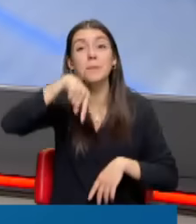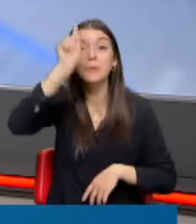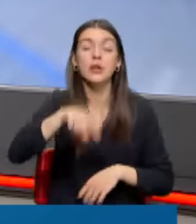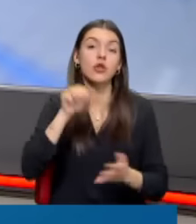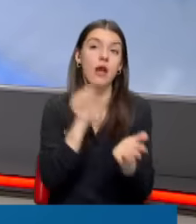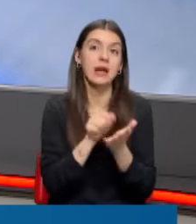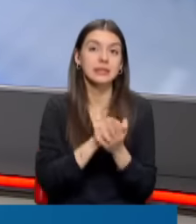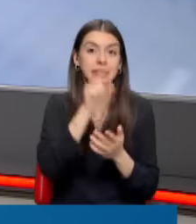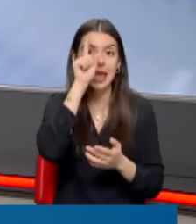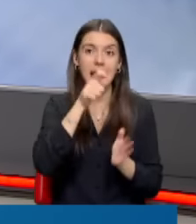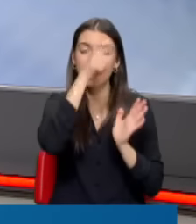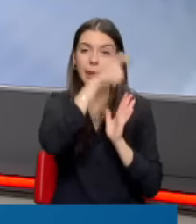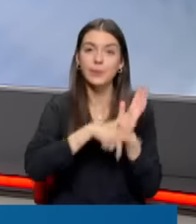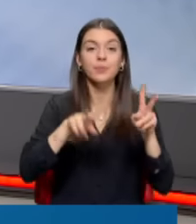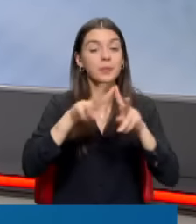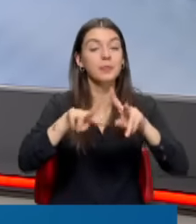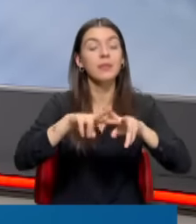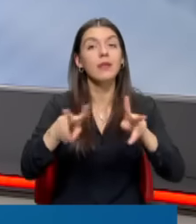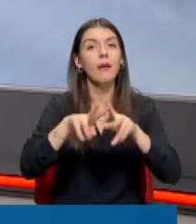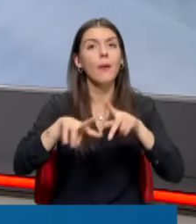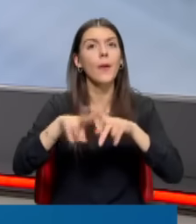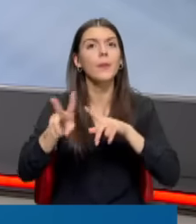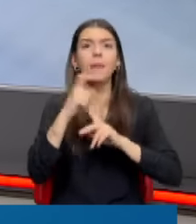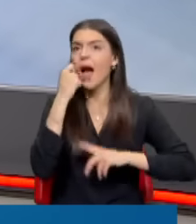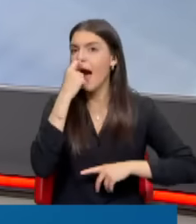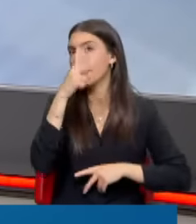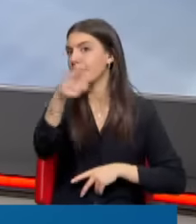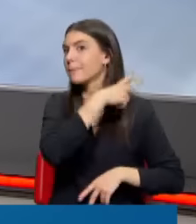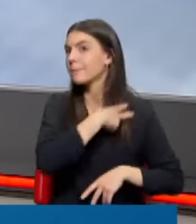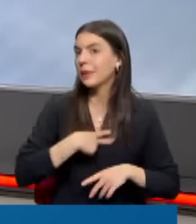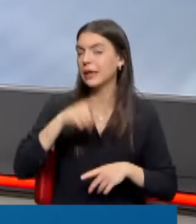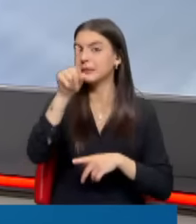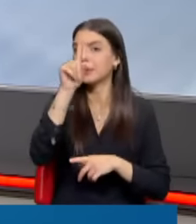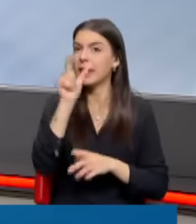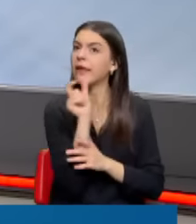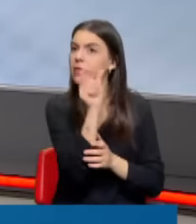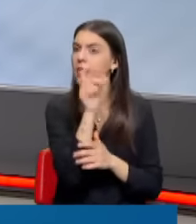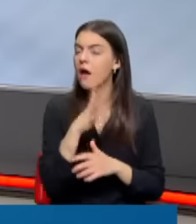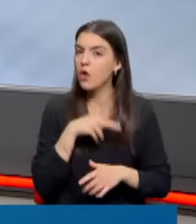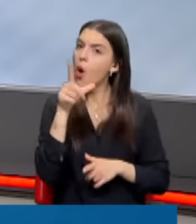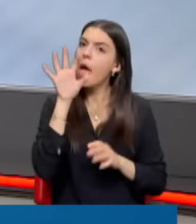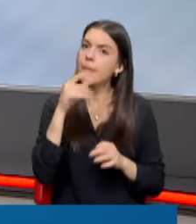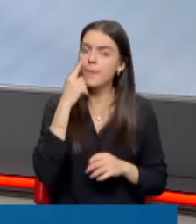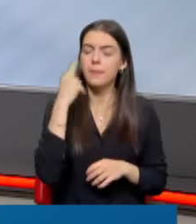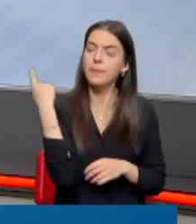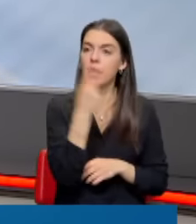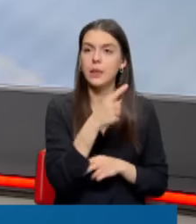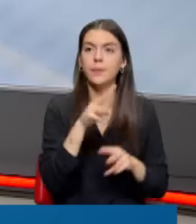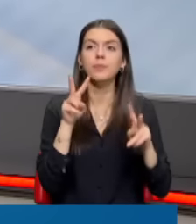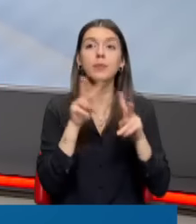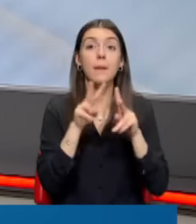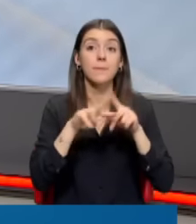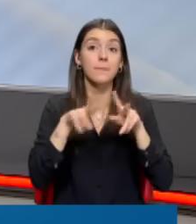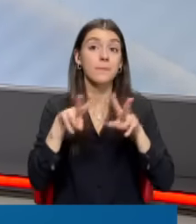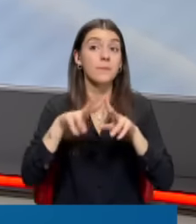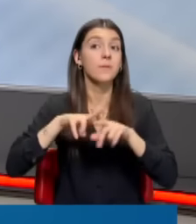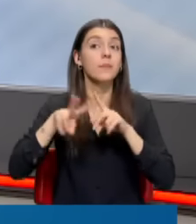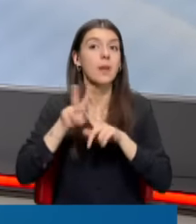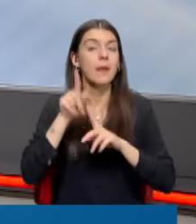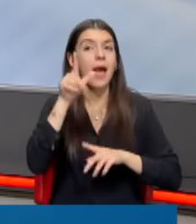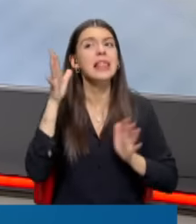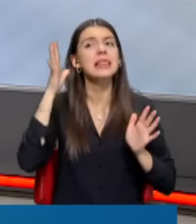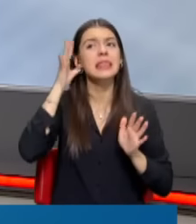sayfası Mamak Belediyesi ile ilgili bir duruma, bir iddiaya dikkat çekiyor. Hadi gelin ona da bakalım. Mamak